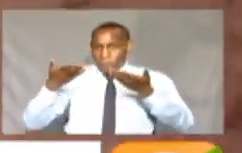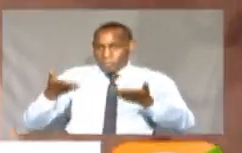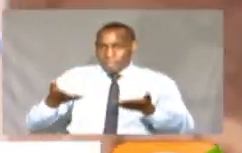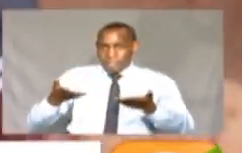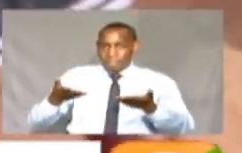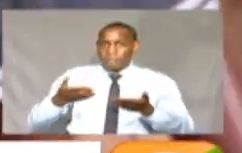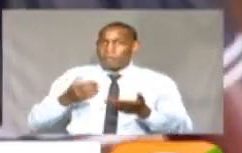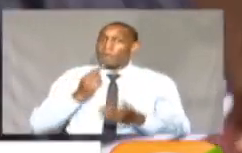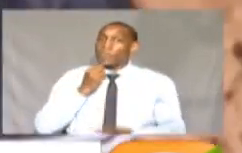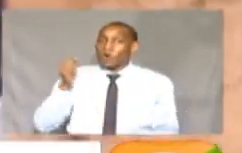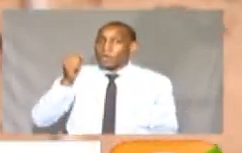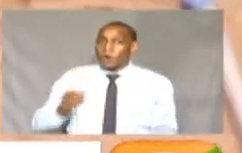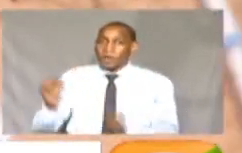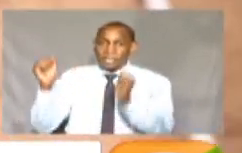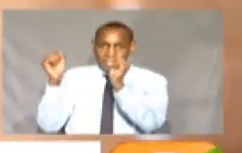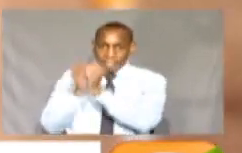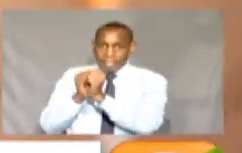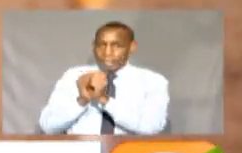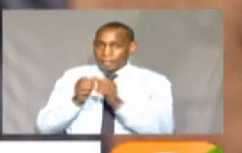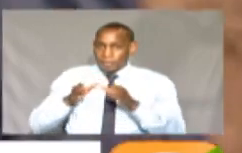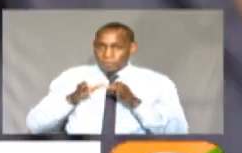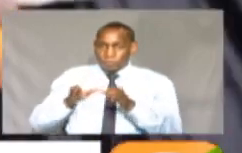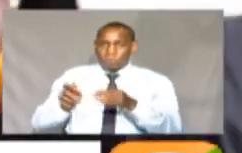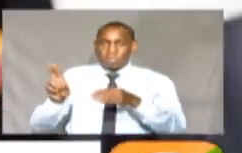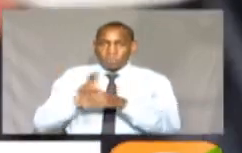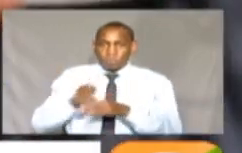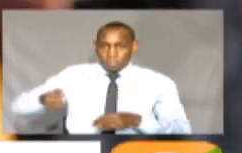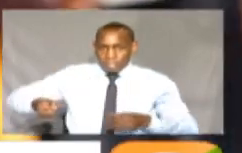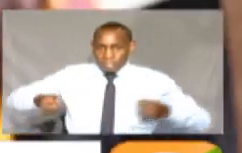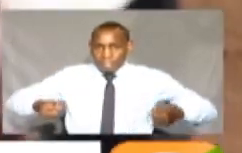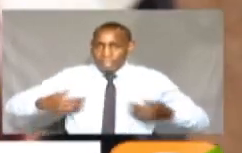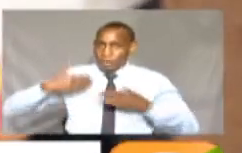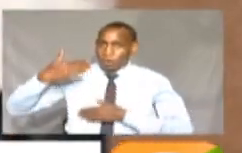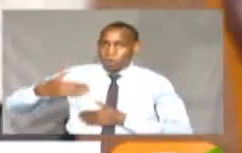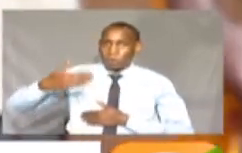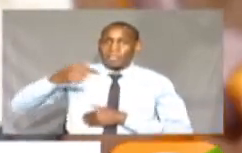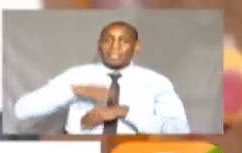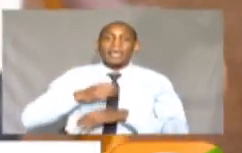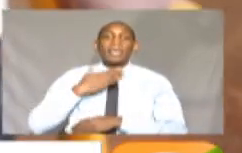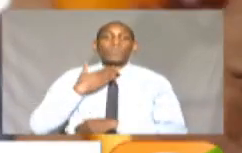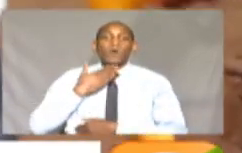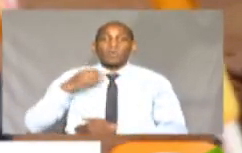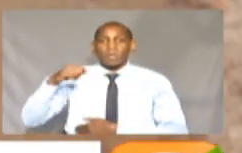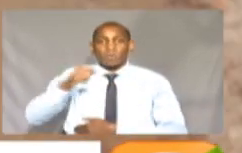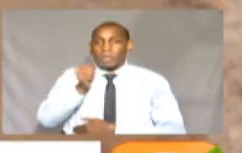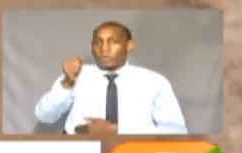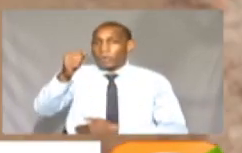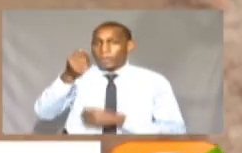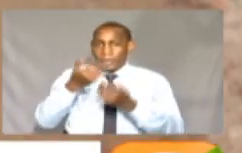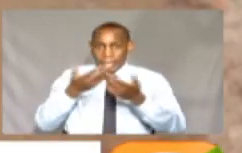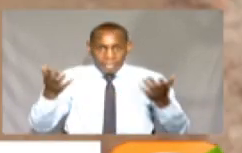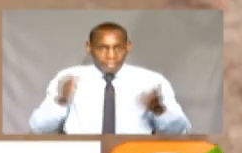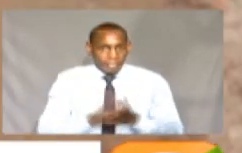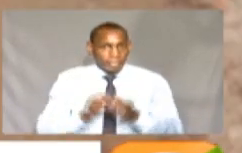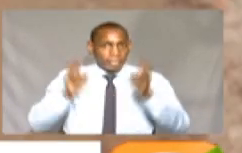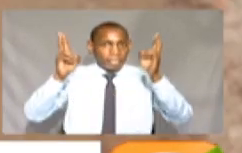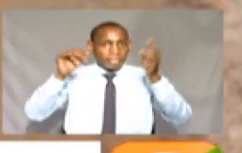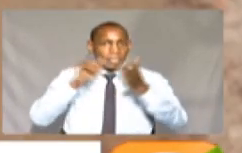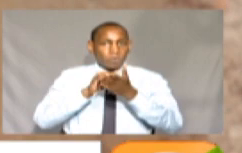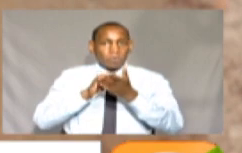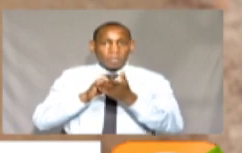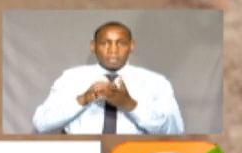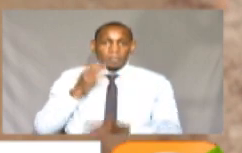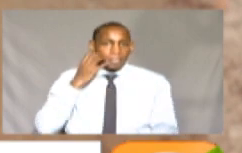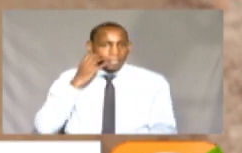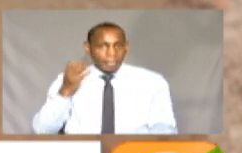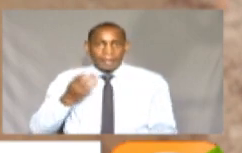mwenye umri wa miaka 10 amelazimika kutumia mikongojo hii kila mara anapotaka kuenda popote. Ni jambo linalomsikitisha